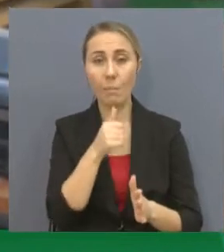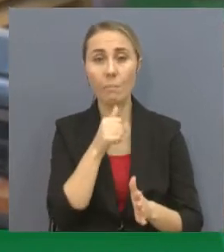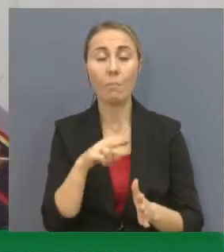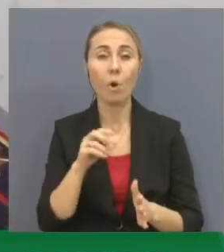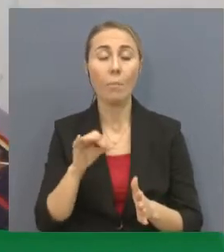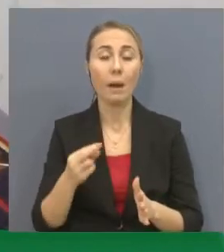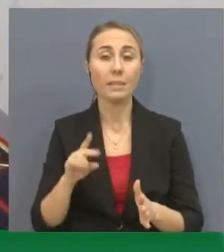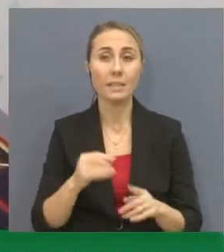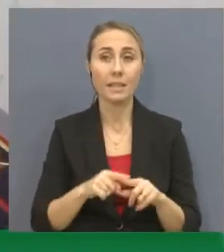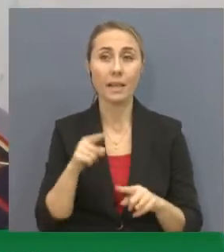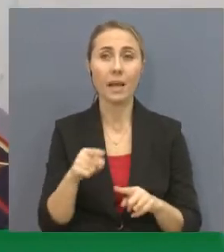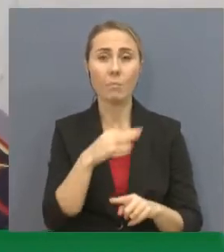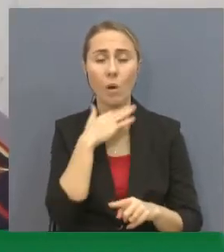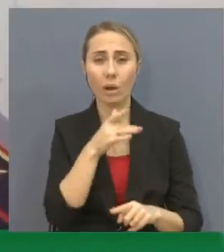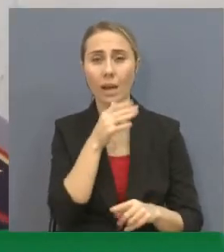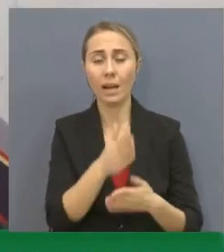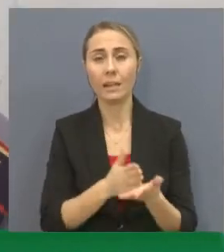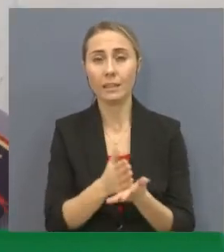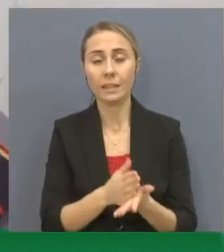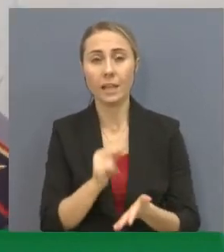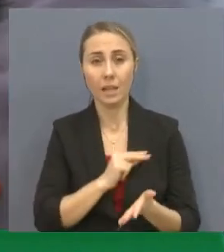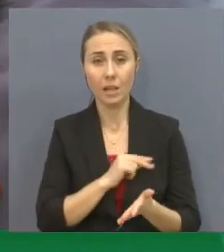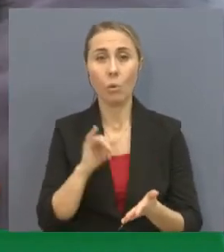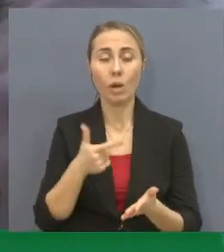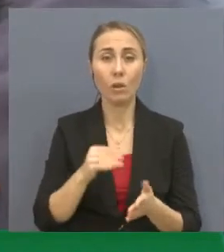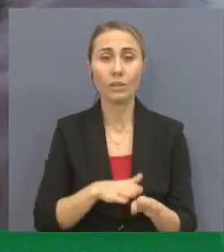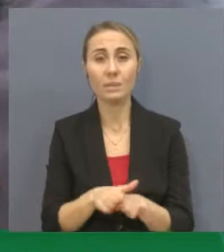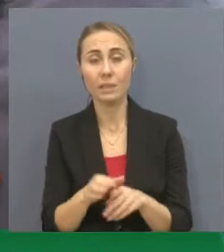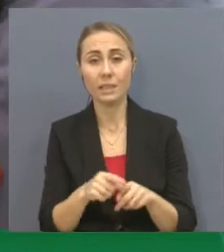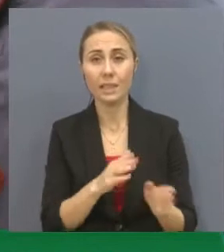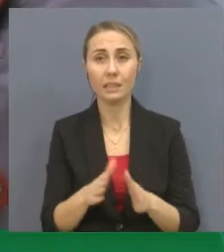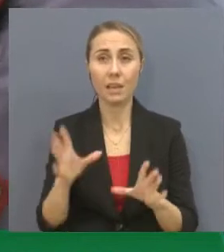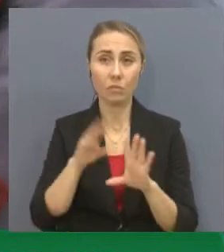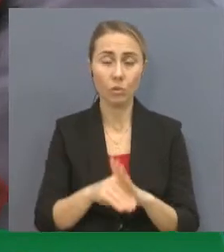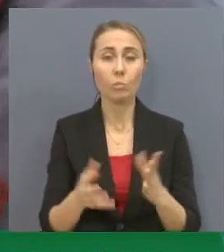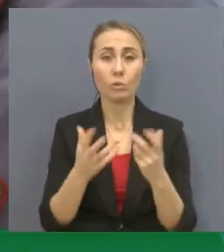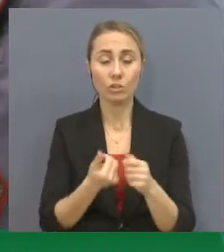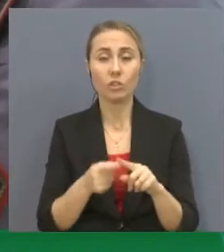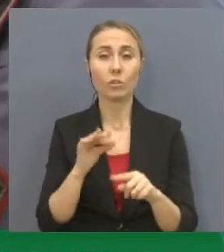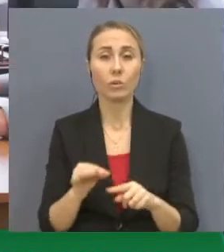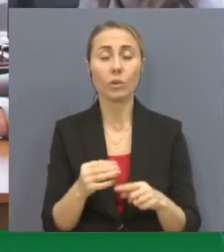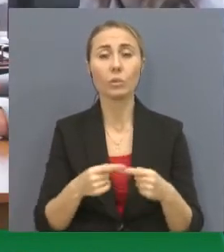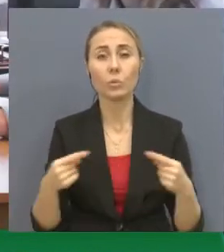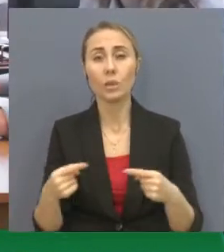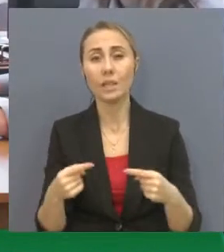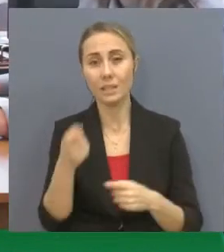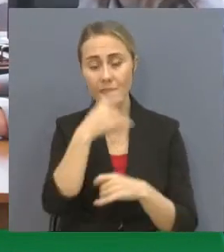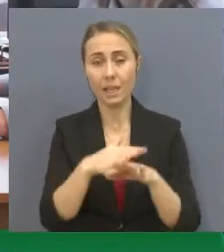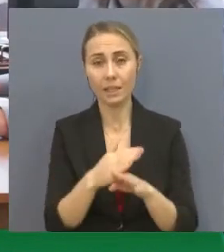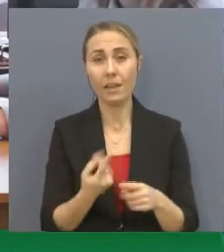закон опирается на многолетний опыт работы органов уголовно-исполнительной системы в нем также учтен опыт других стран в данной области